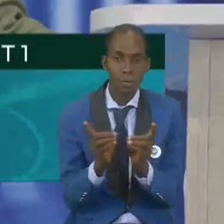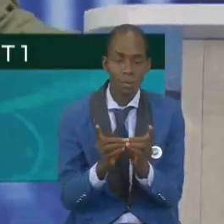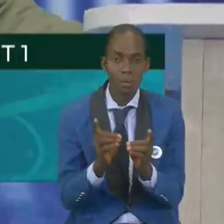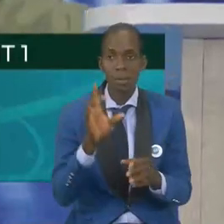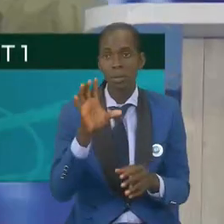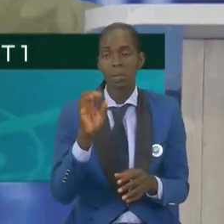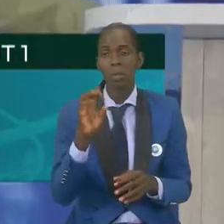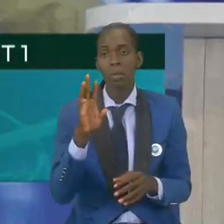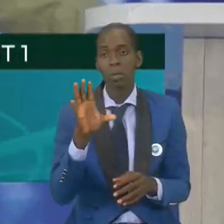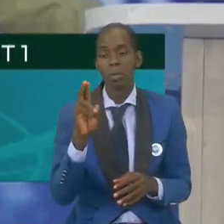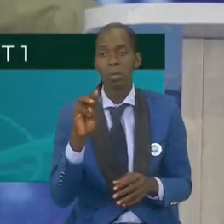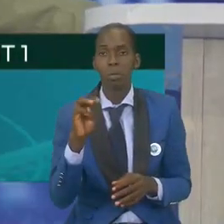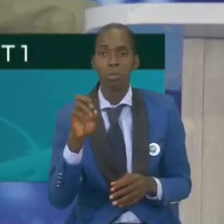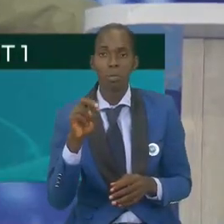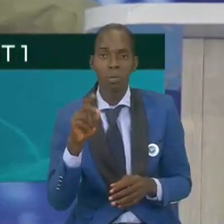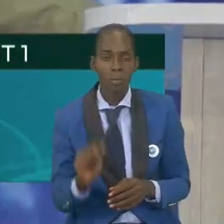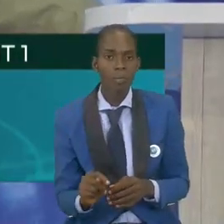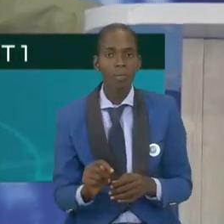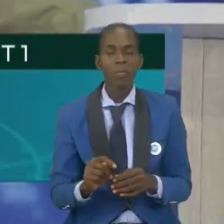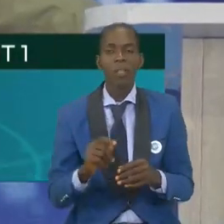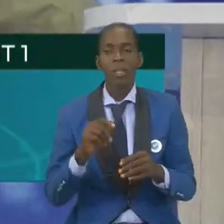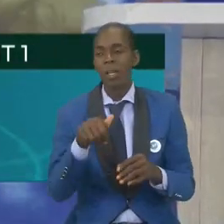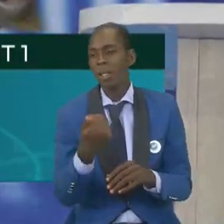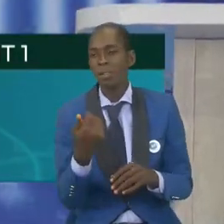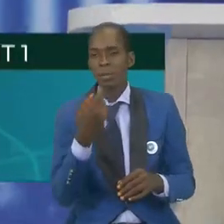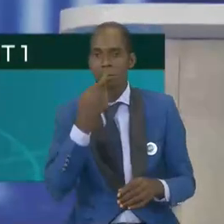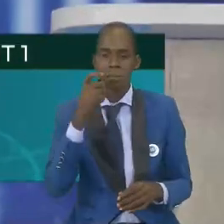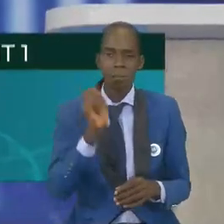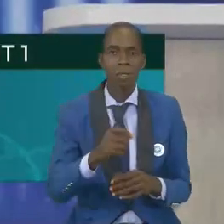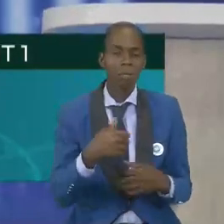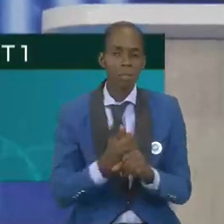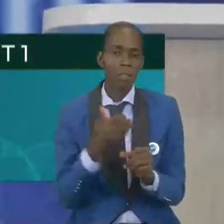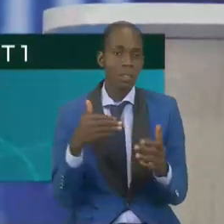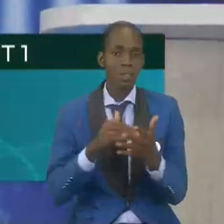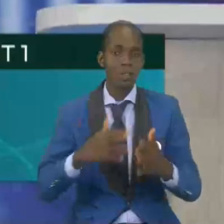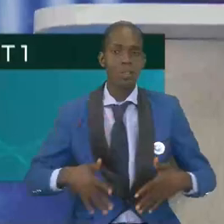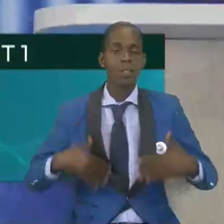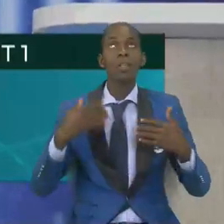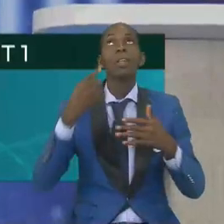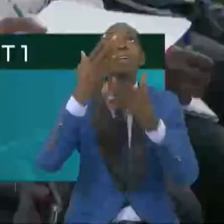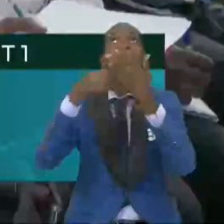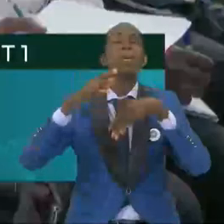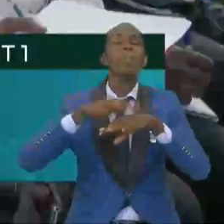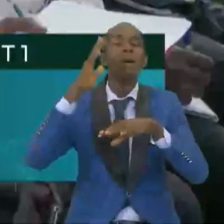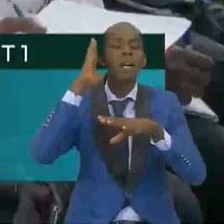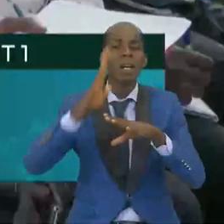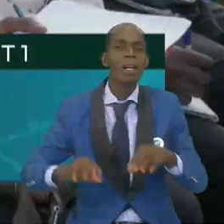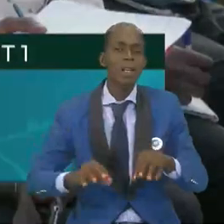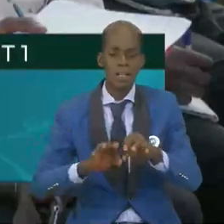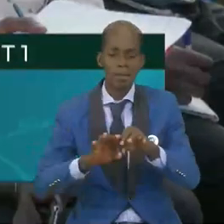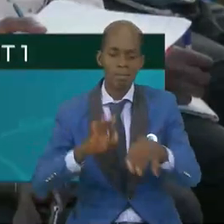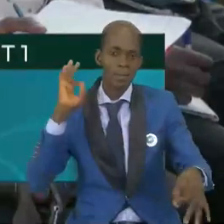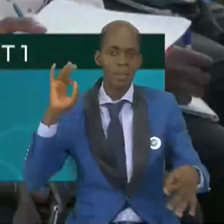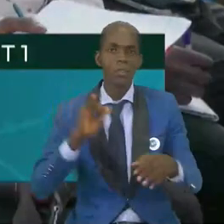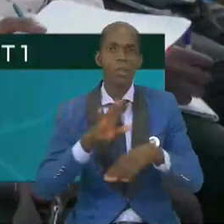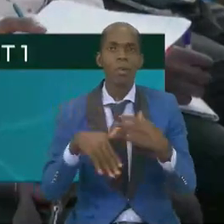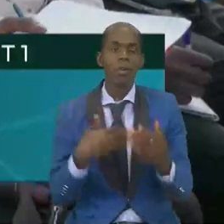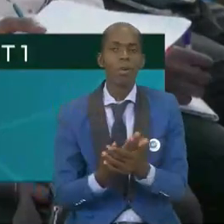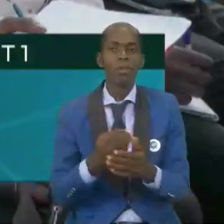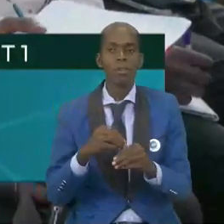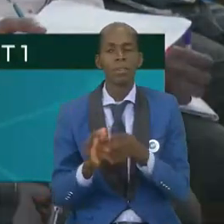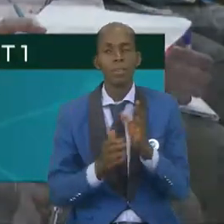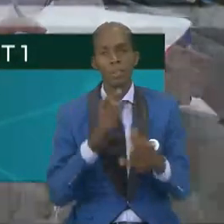Tout document, tout décret qui a été signé contre ta vie, le ciel